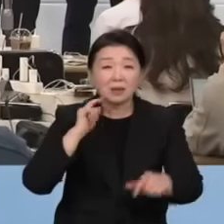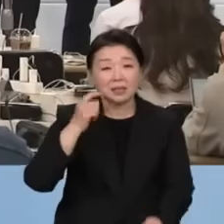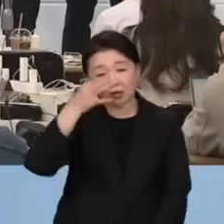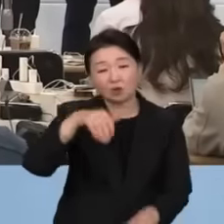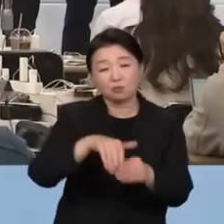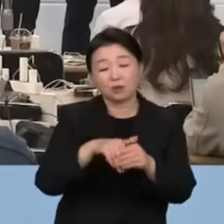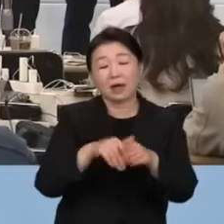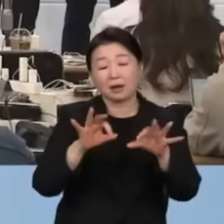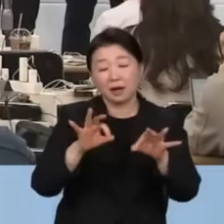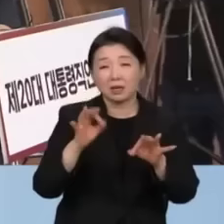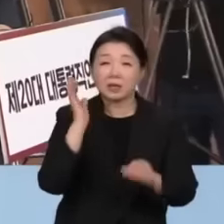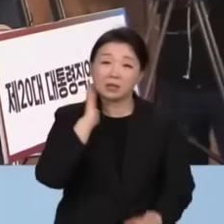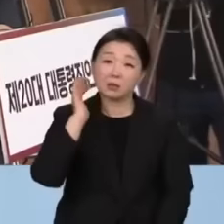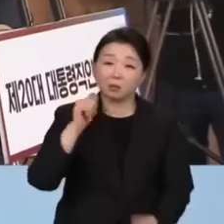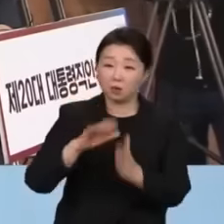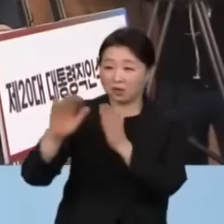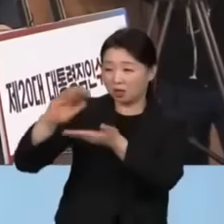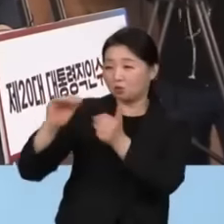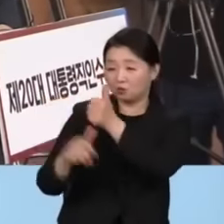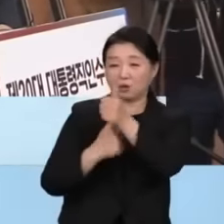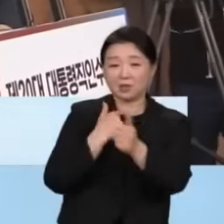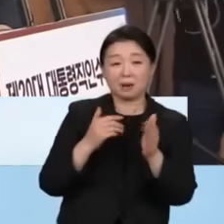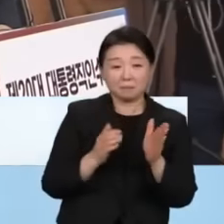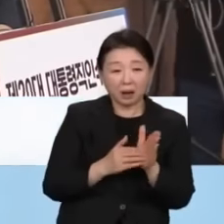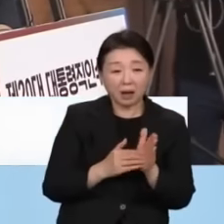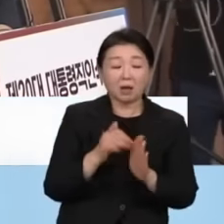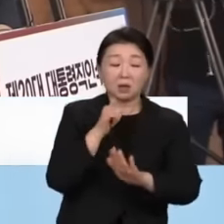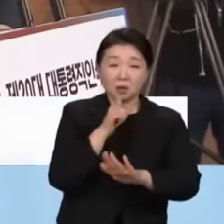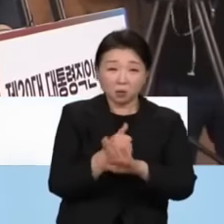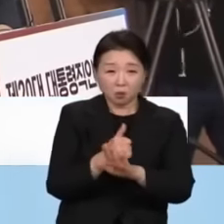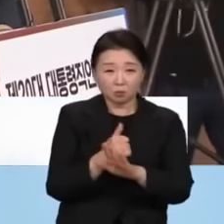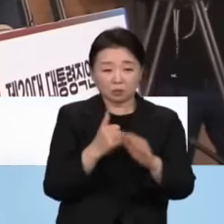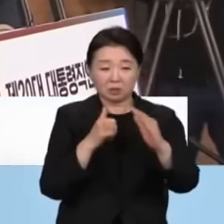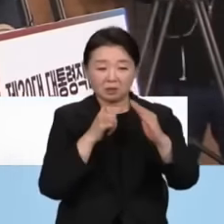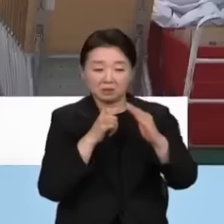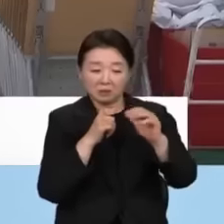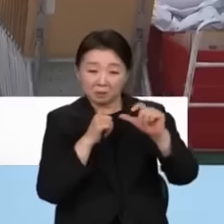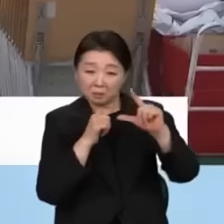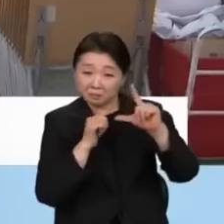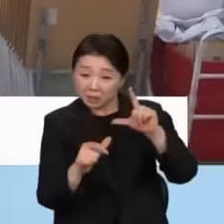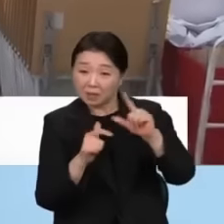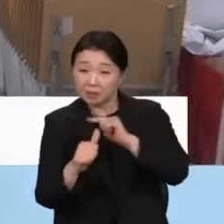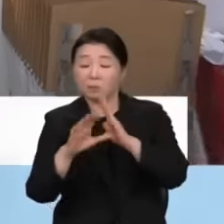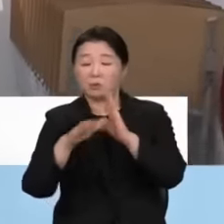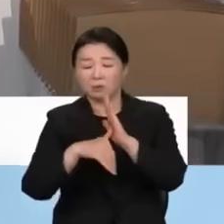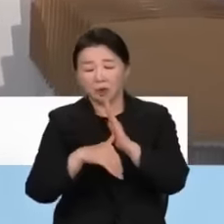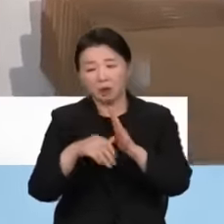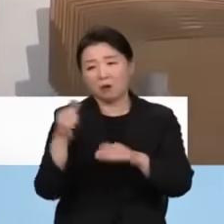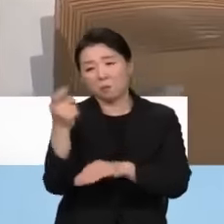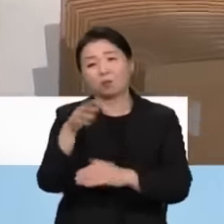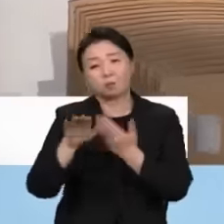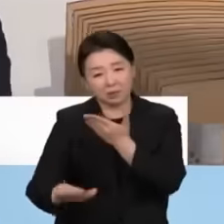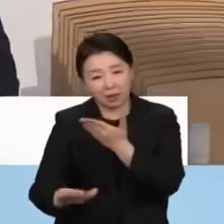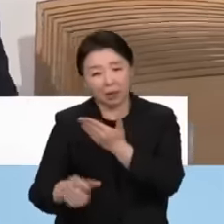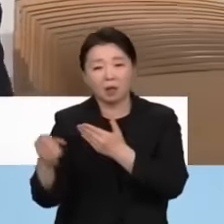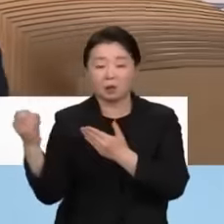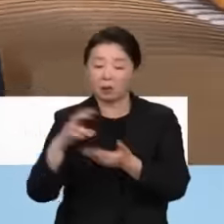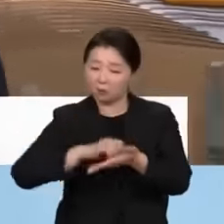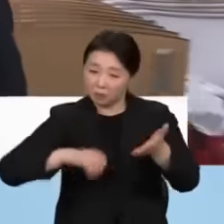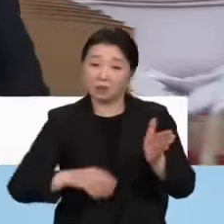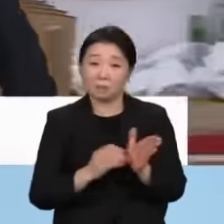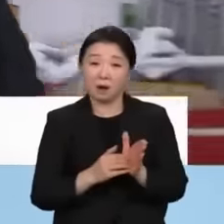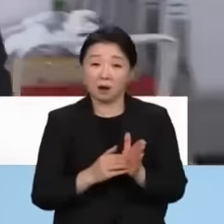거쳤습니다. 이들은 모두 비례 공천에서 후순위를 받거나 배제됐습니다. 이 때문에 이철규 의원 본인이